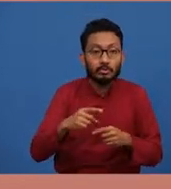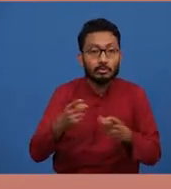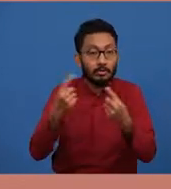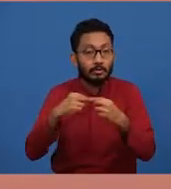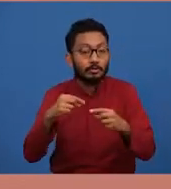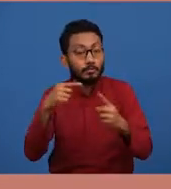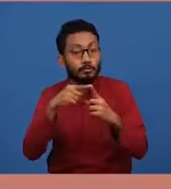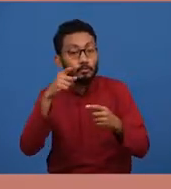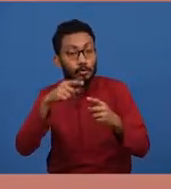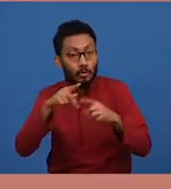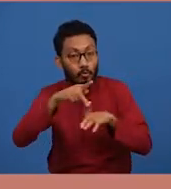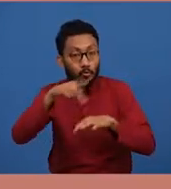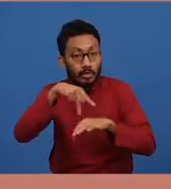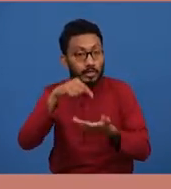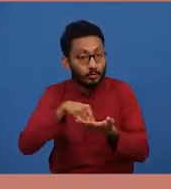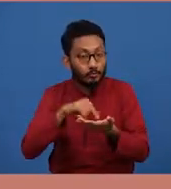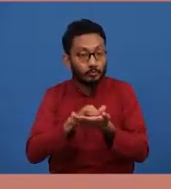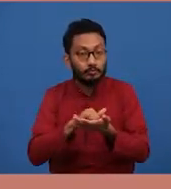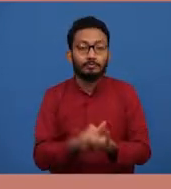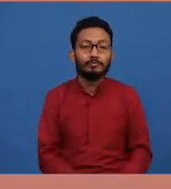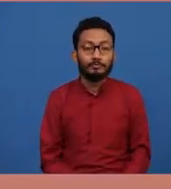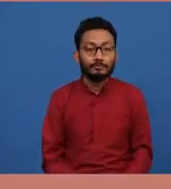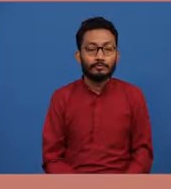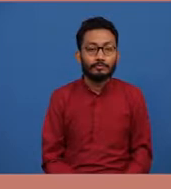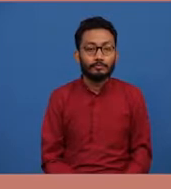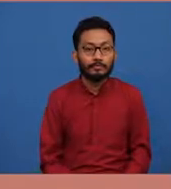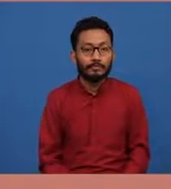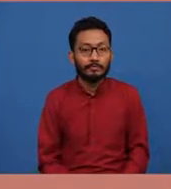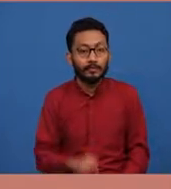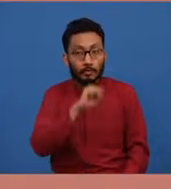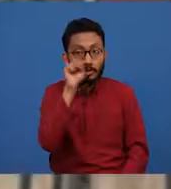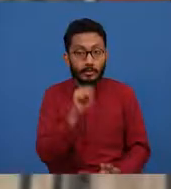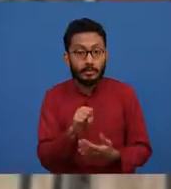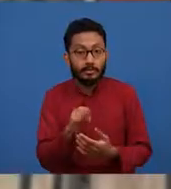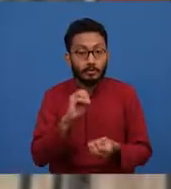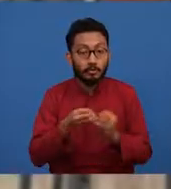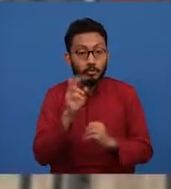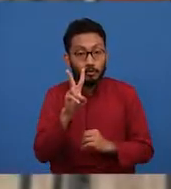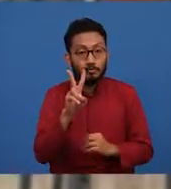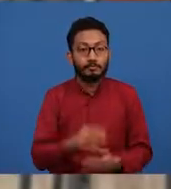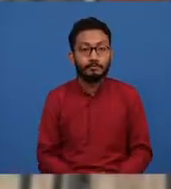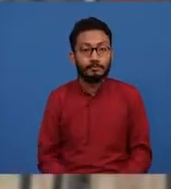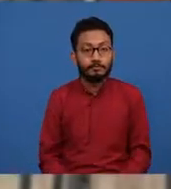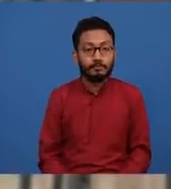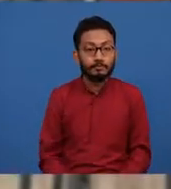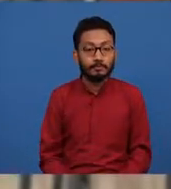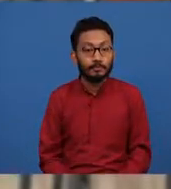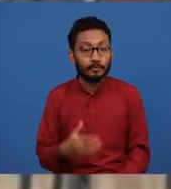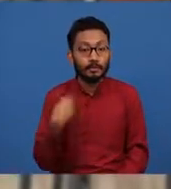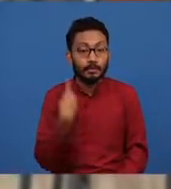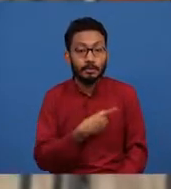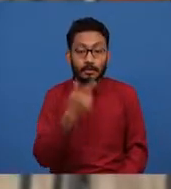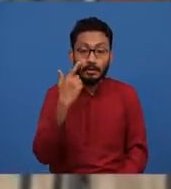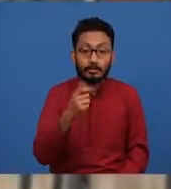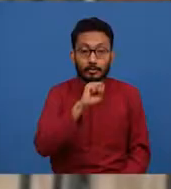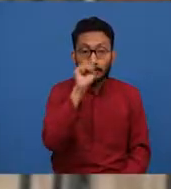Baiklah, murid-murid. Jom kita teruskan dengan soalan yang keempat. Mari kita lihat